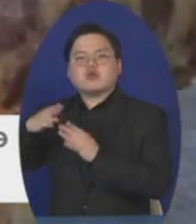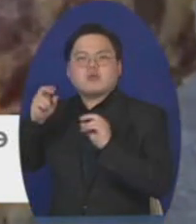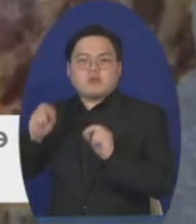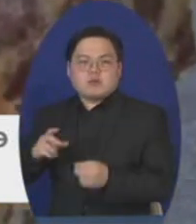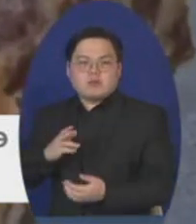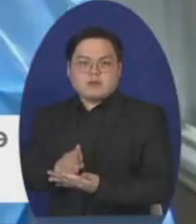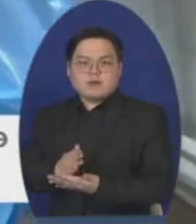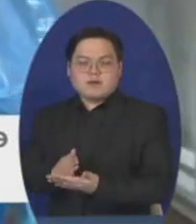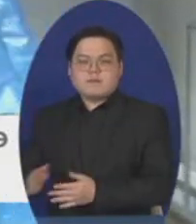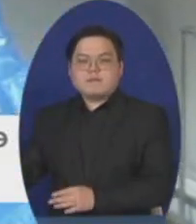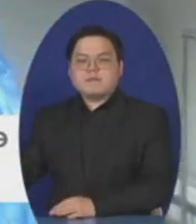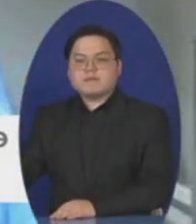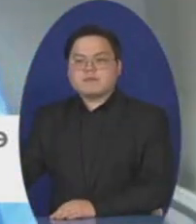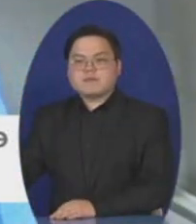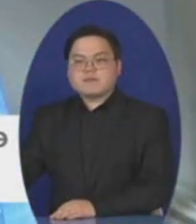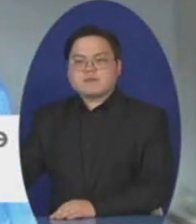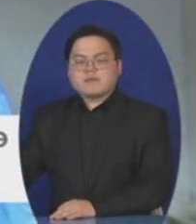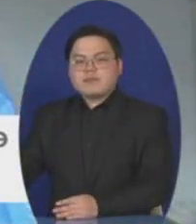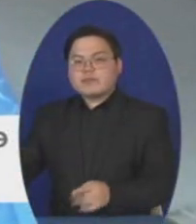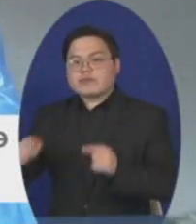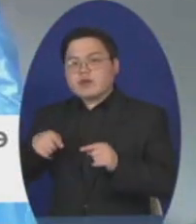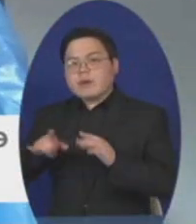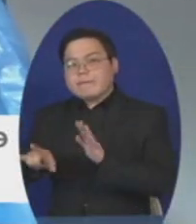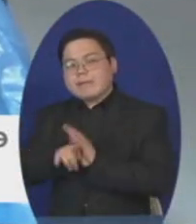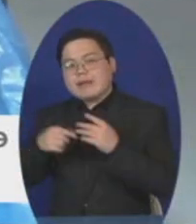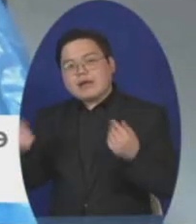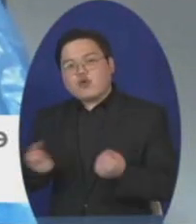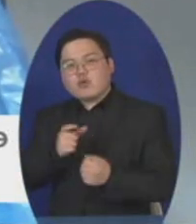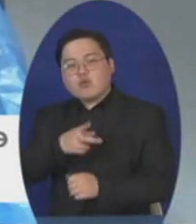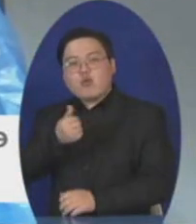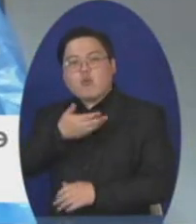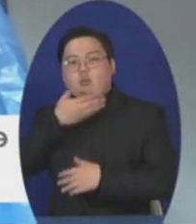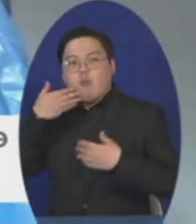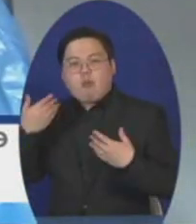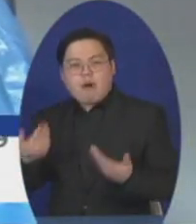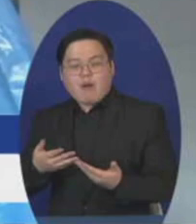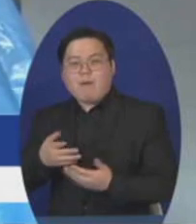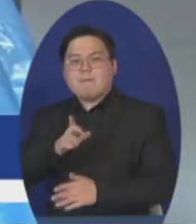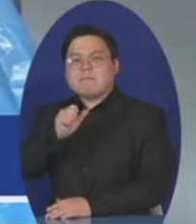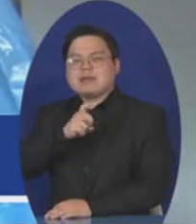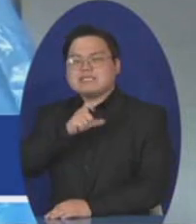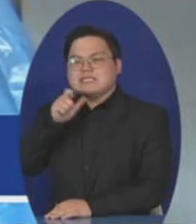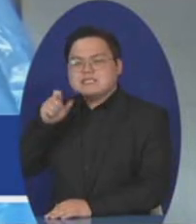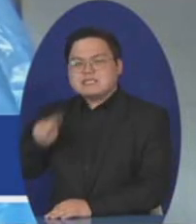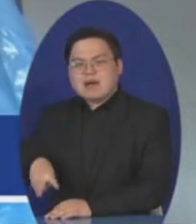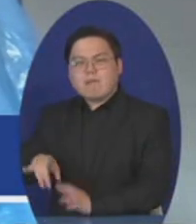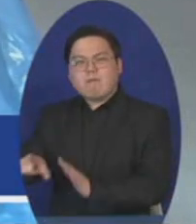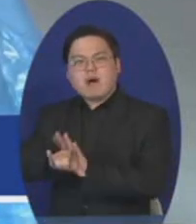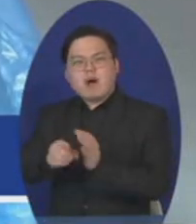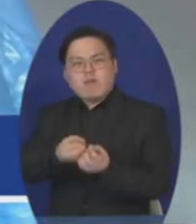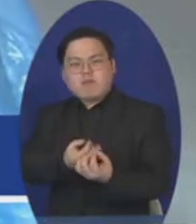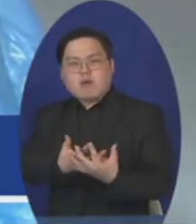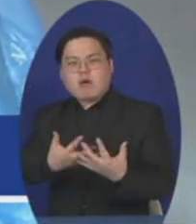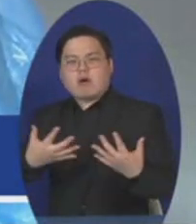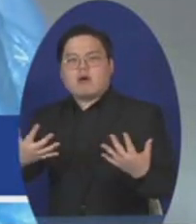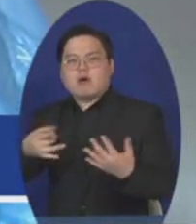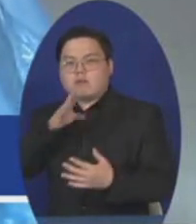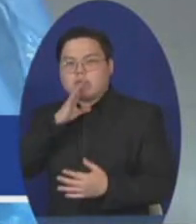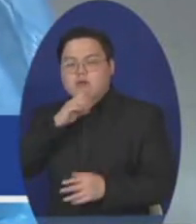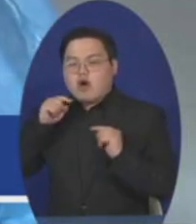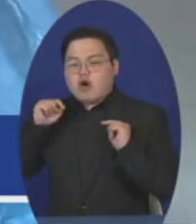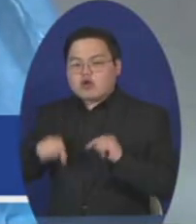юм. Одоо яг нөгөө малчд мөнгө байхгүй. Одоо тэгэл банкны зээлт мал бүр асар их болцсон. Одоо өнөөдөр ихэд манайх